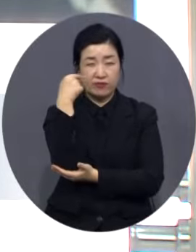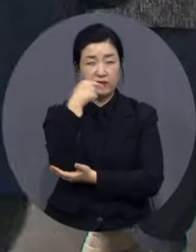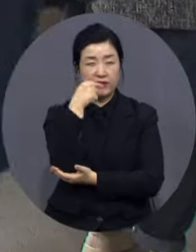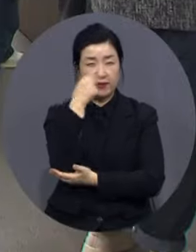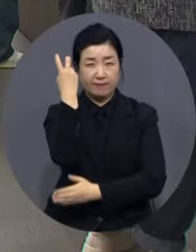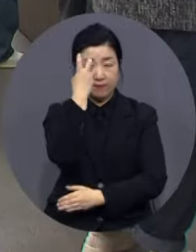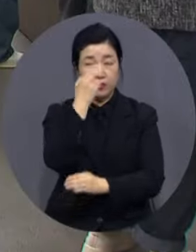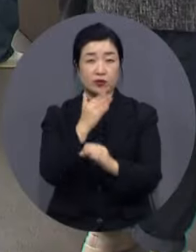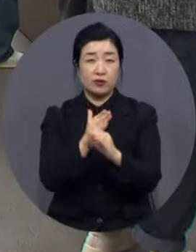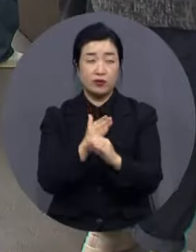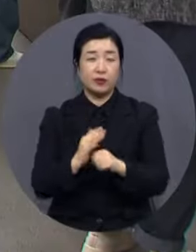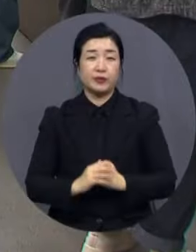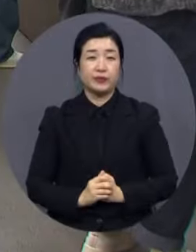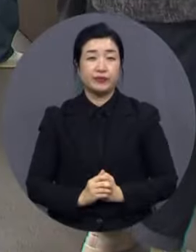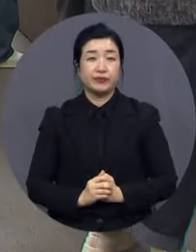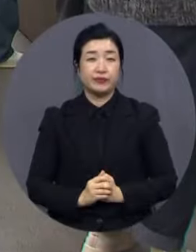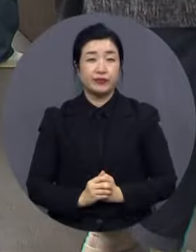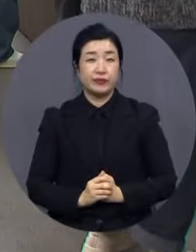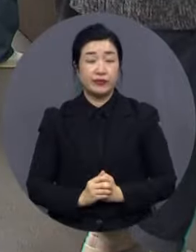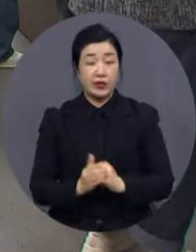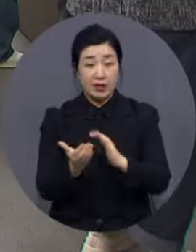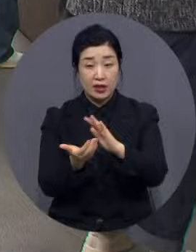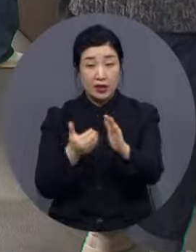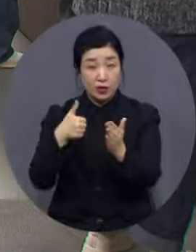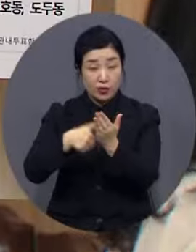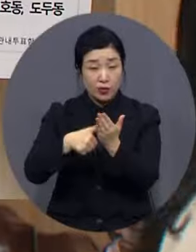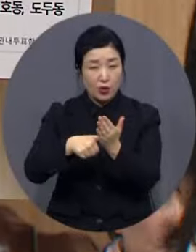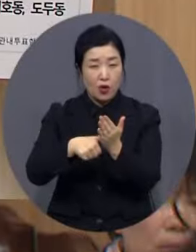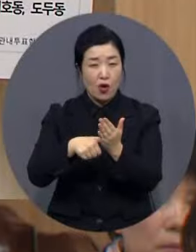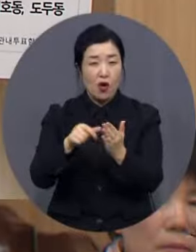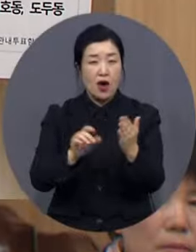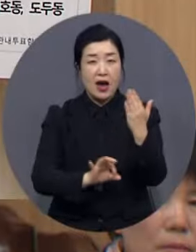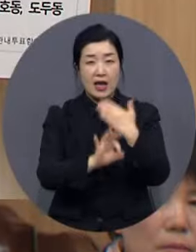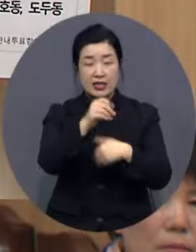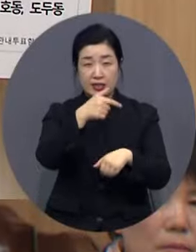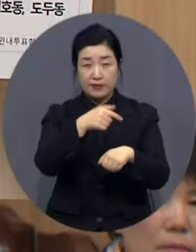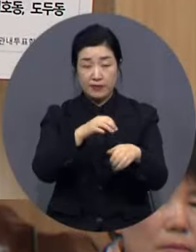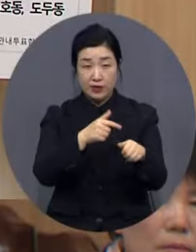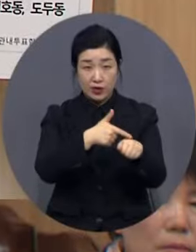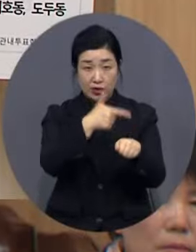있습니다 사전 투표는 내일까지 오전